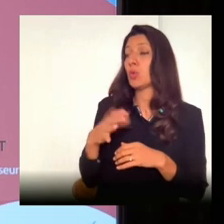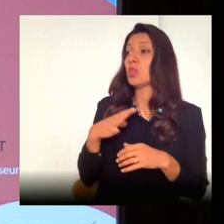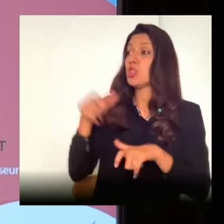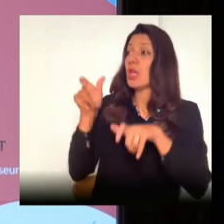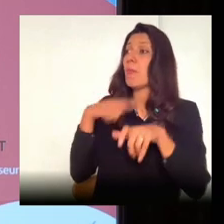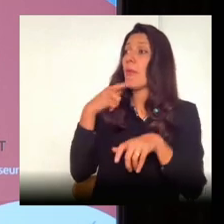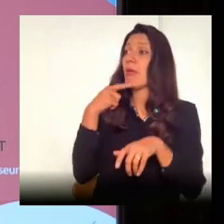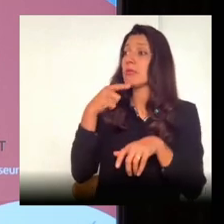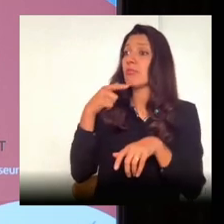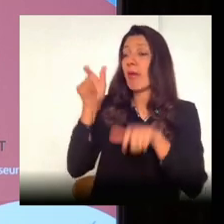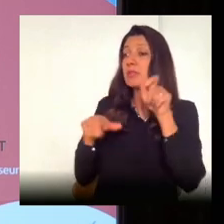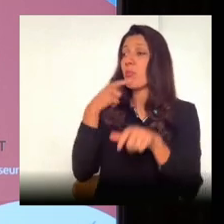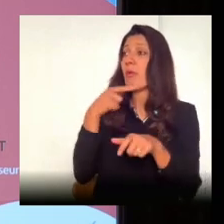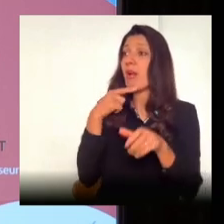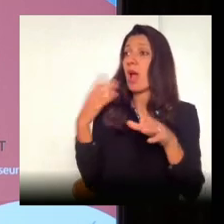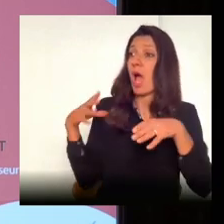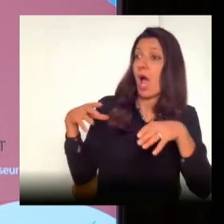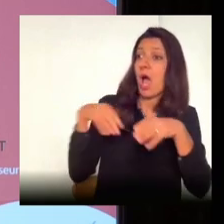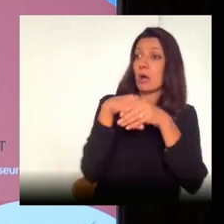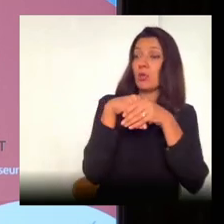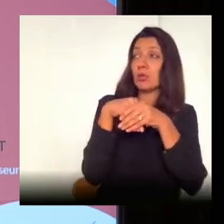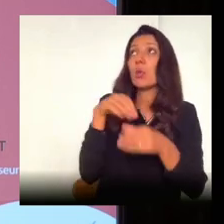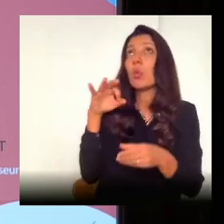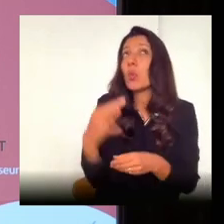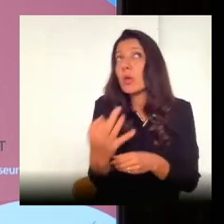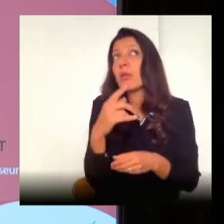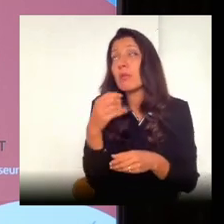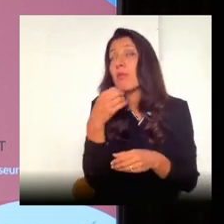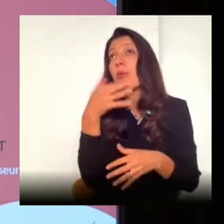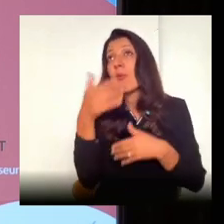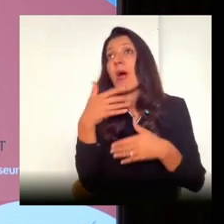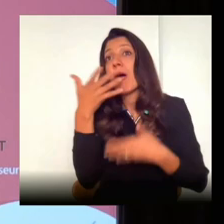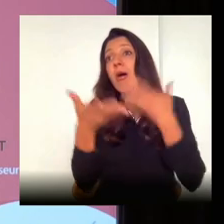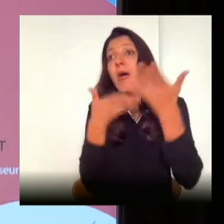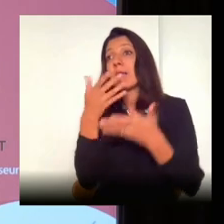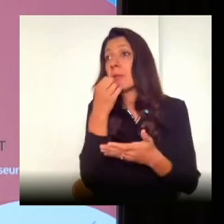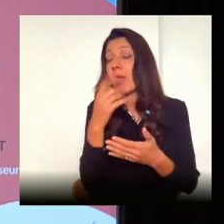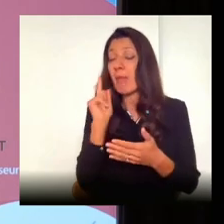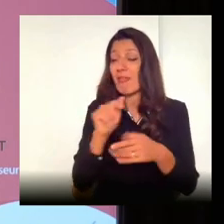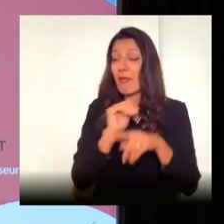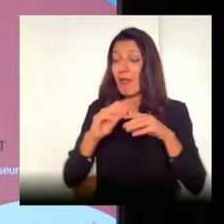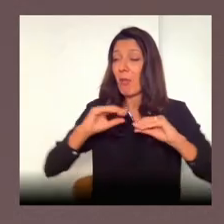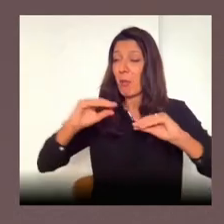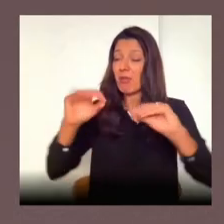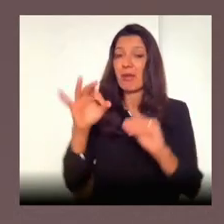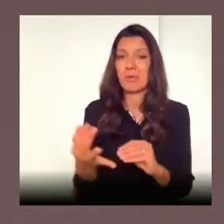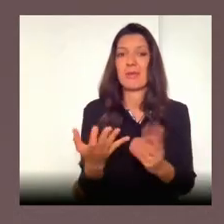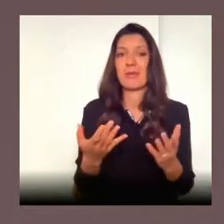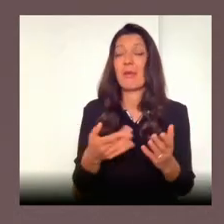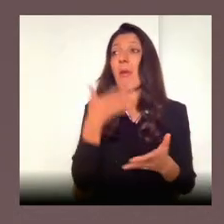d'inclusion. C'est bien d'en parler, mais il faut être acteur. Il ne faut pas qu'en